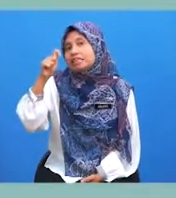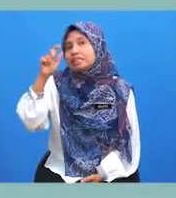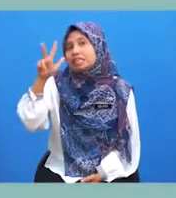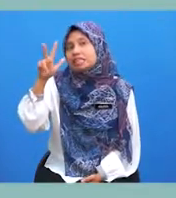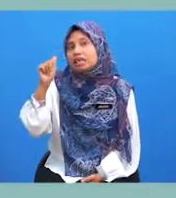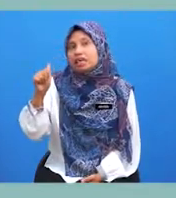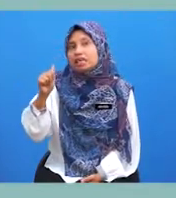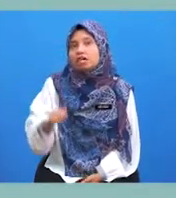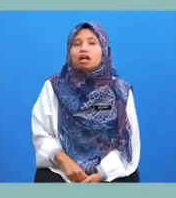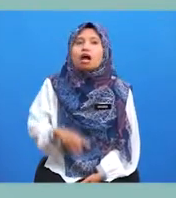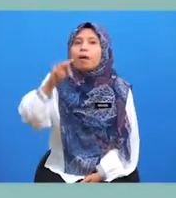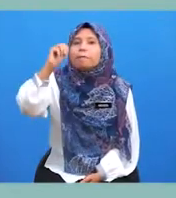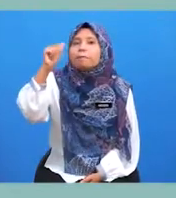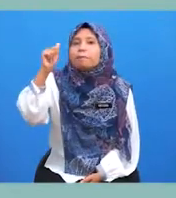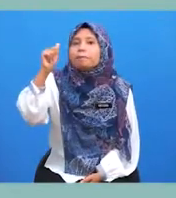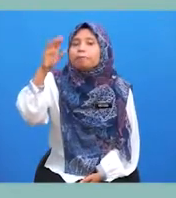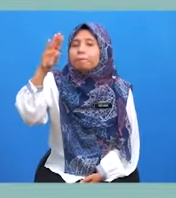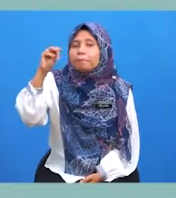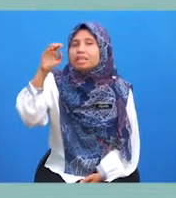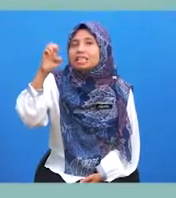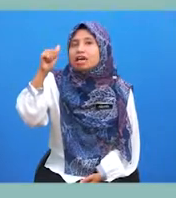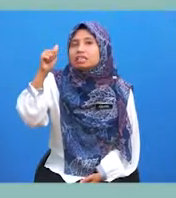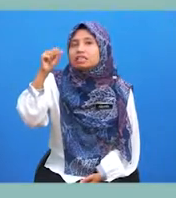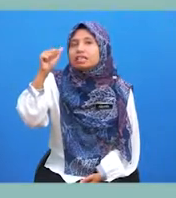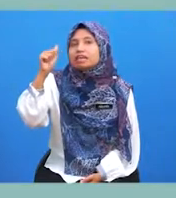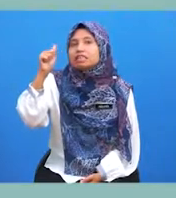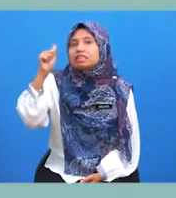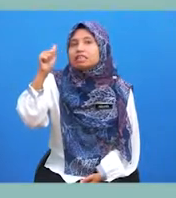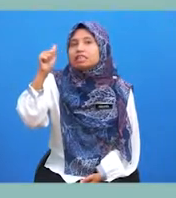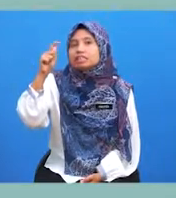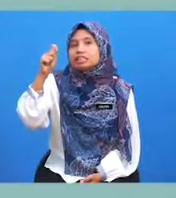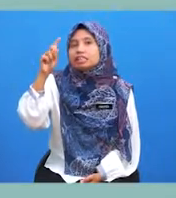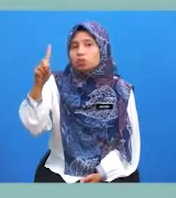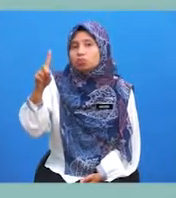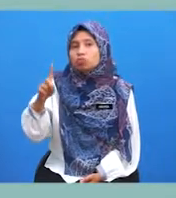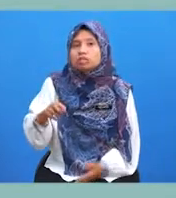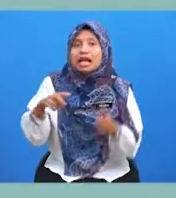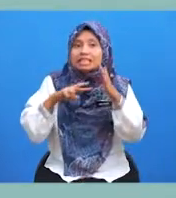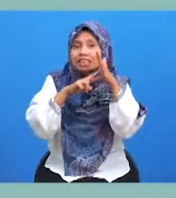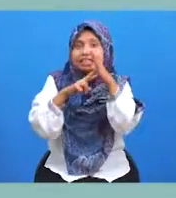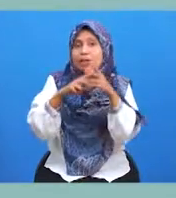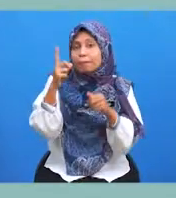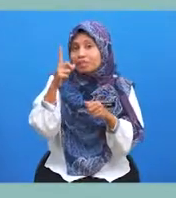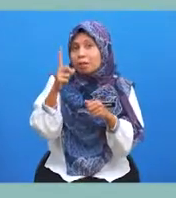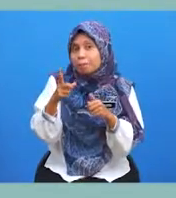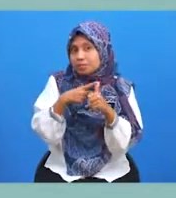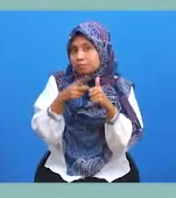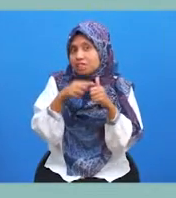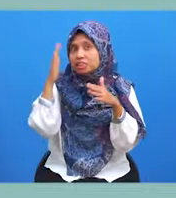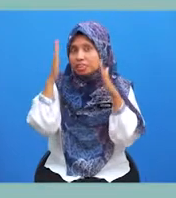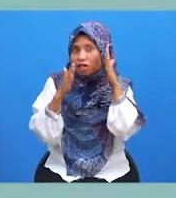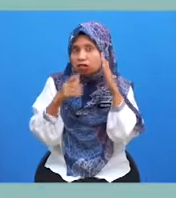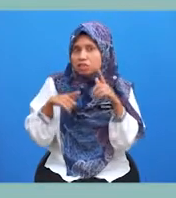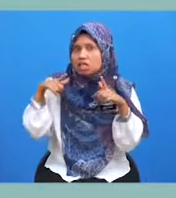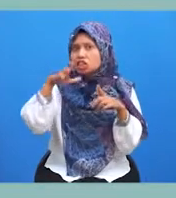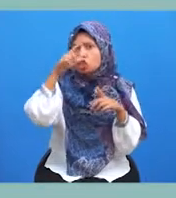3A. Mayasat 1 merupakan satelit pertama Malaysia. Satelit ini